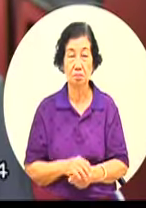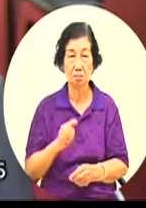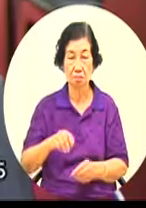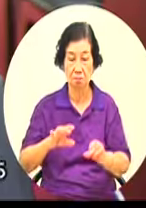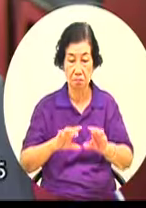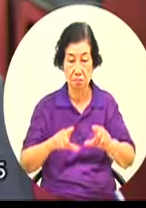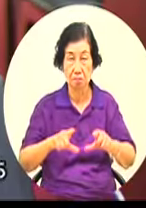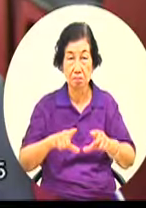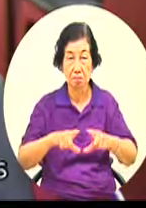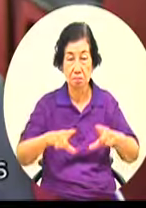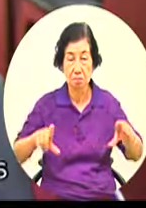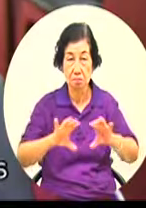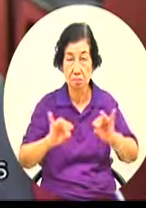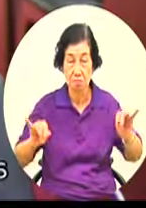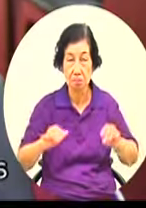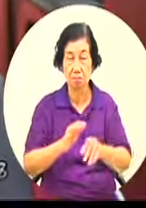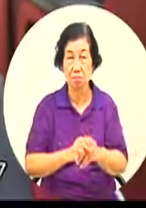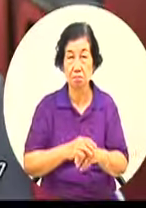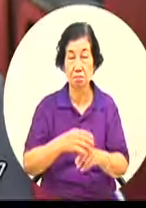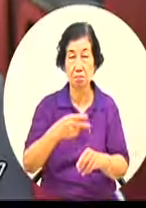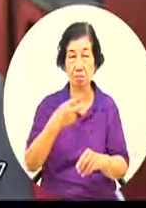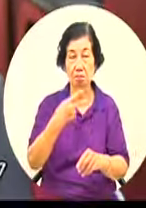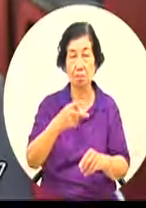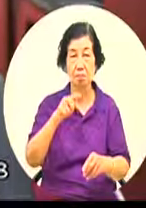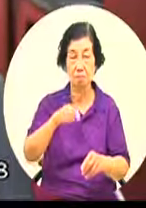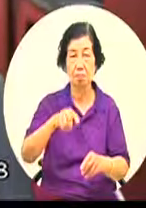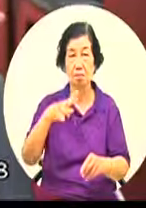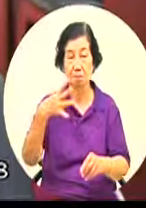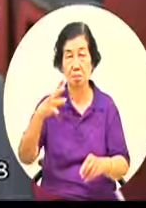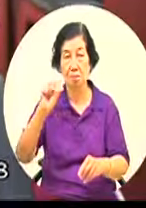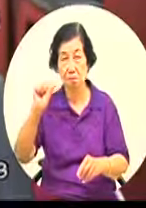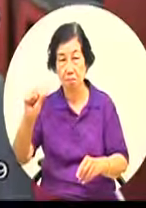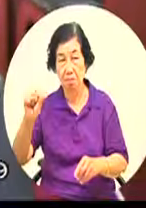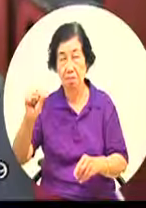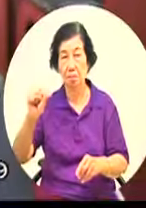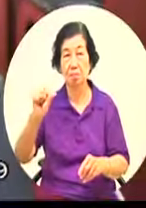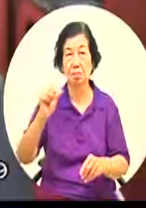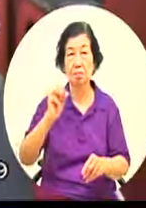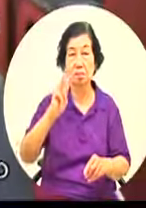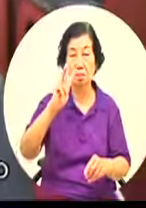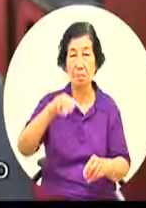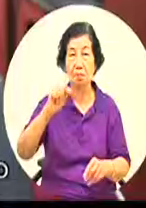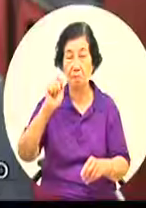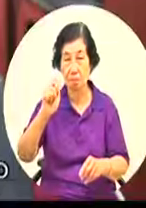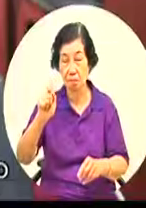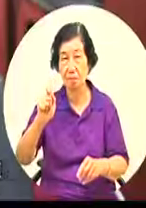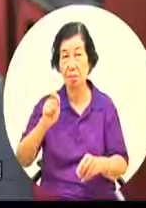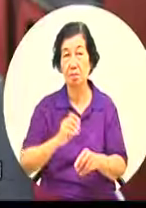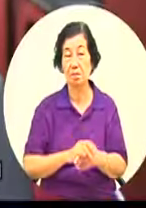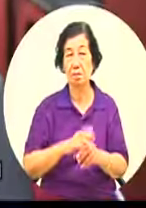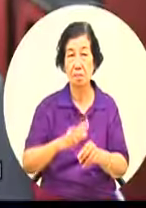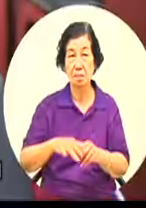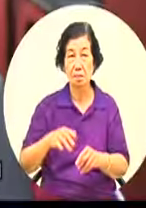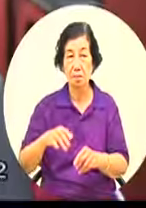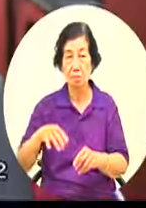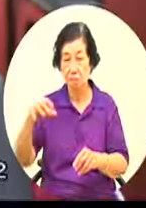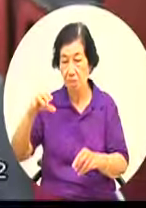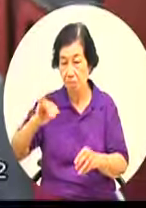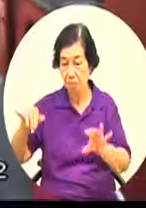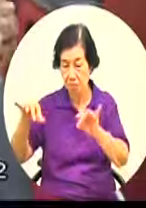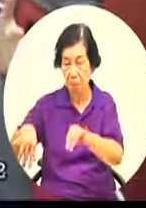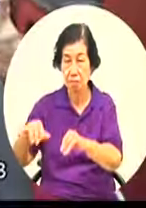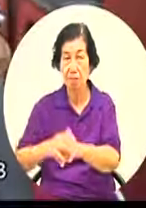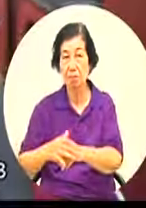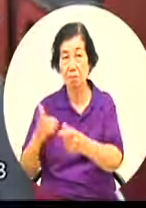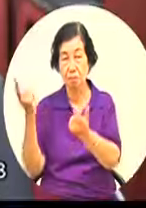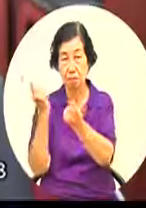地哦，2.45公顷哦的土地，坐落在我们的北凤山。那现在闲